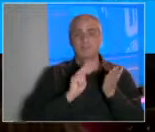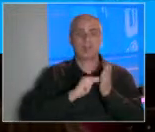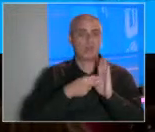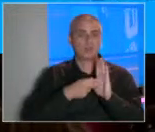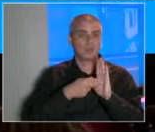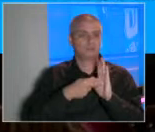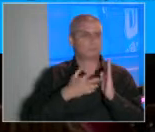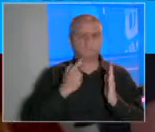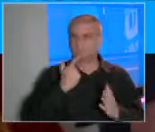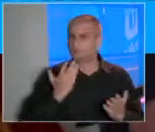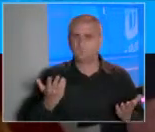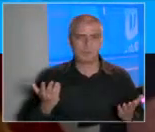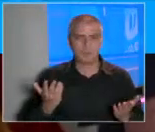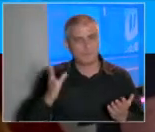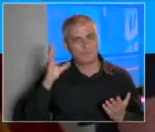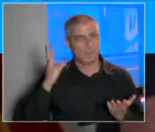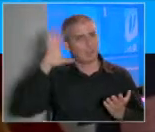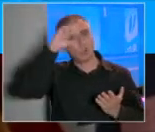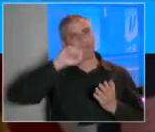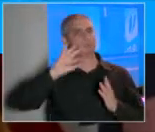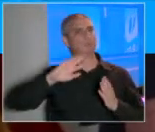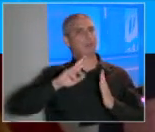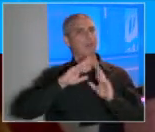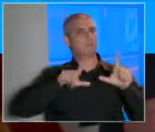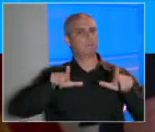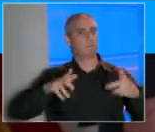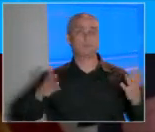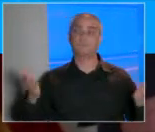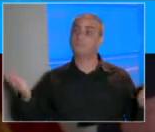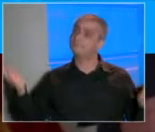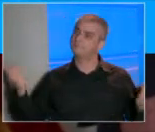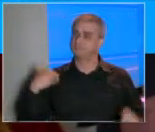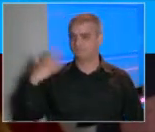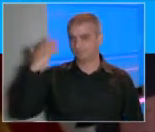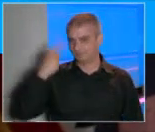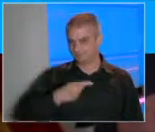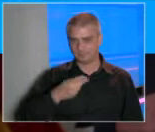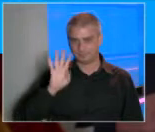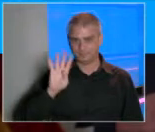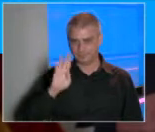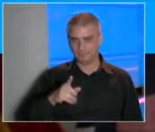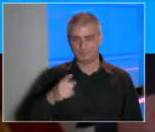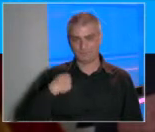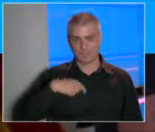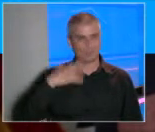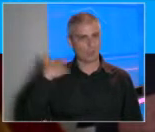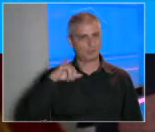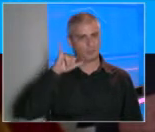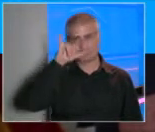לתוכנית. מה זה אומר בדיוק מפה קונספטואלית? כשהיינו כשנתניהו ואנחנו